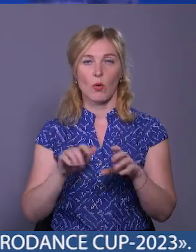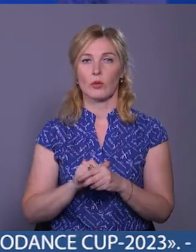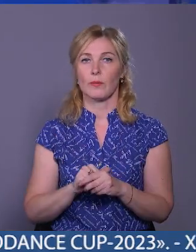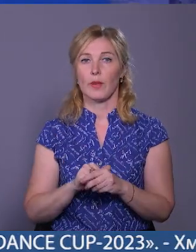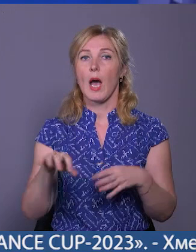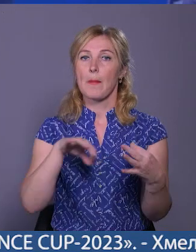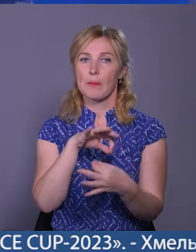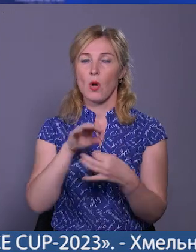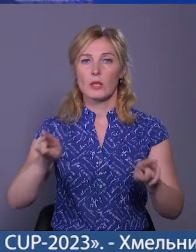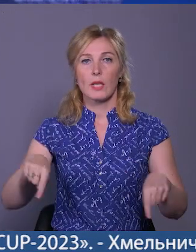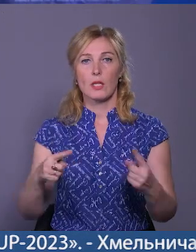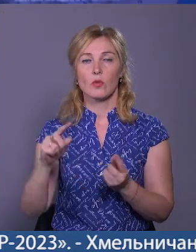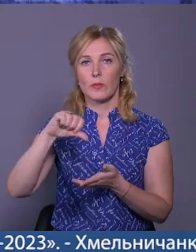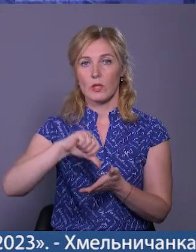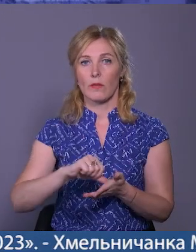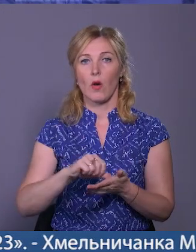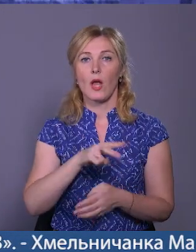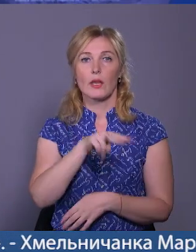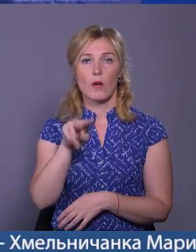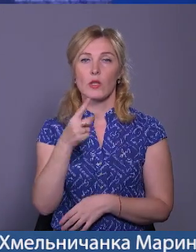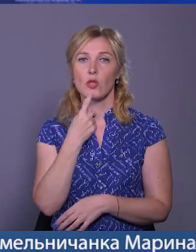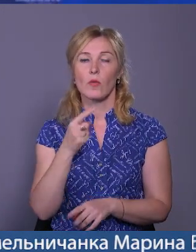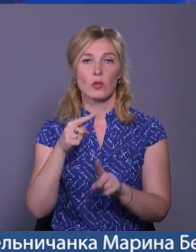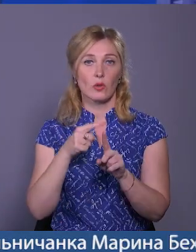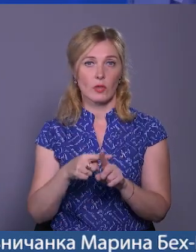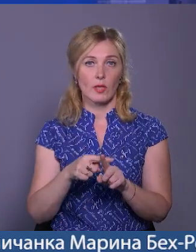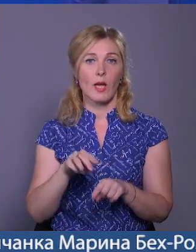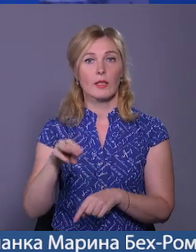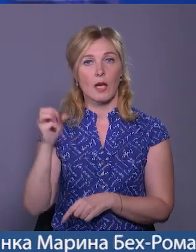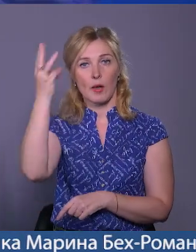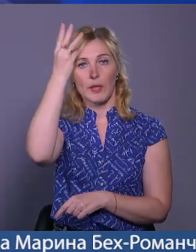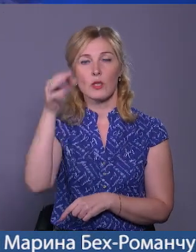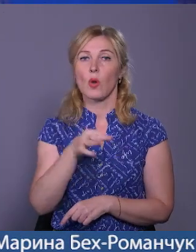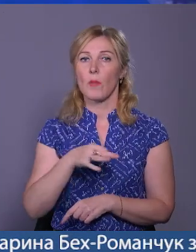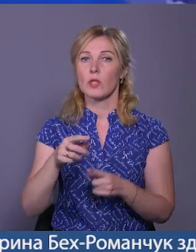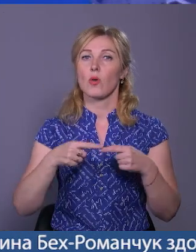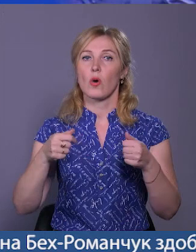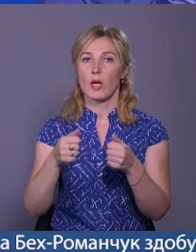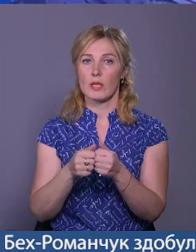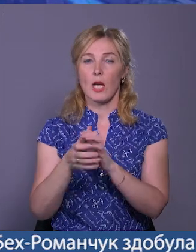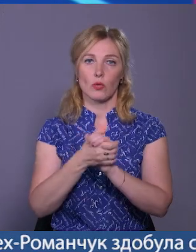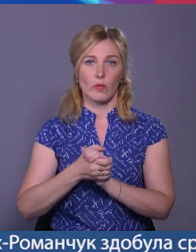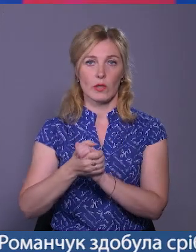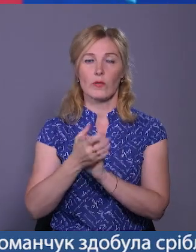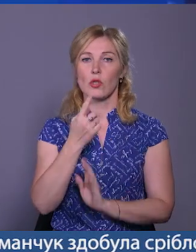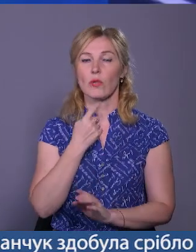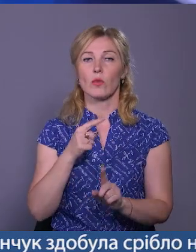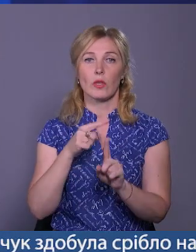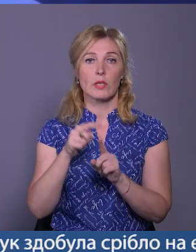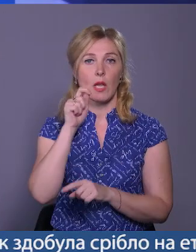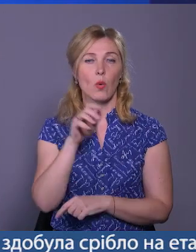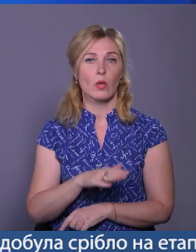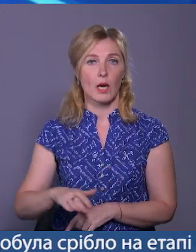проєкт реалізують представники норвезького Червоного Хреста та Хмельницької Обласної організації товариства Червоного Хреста